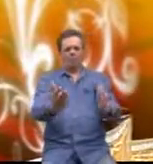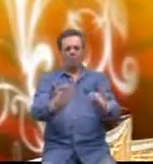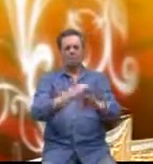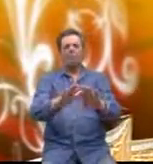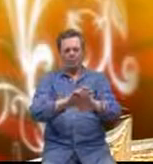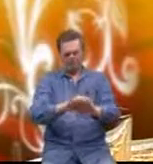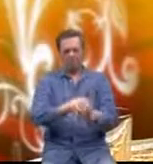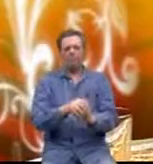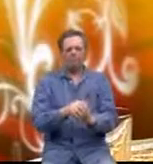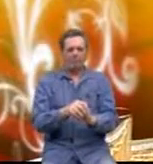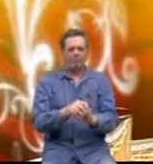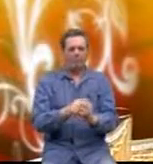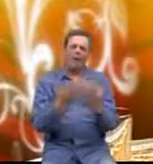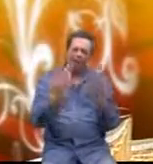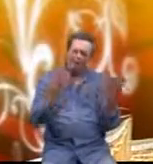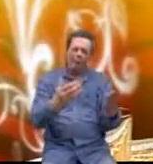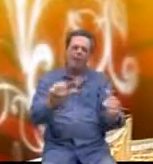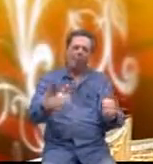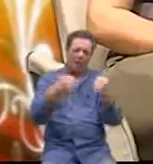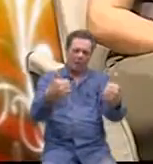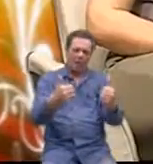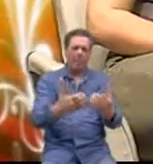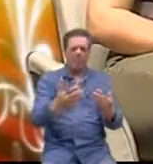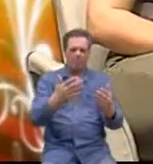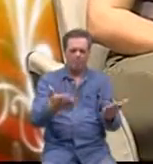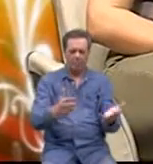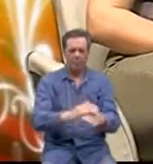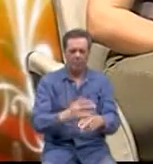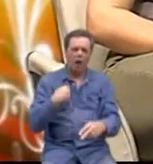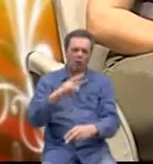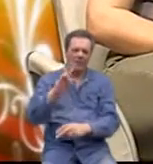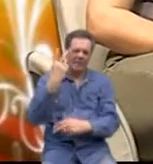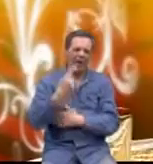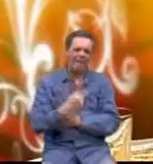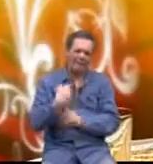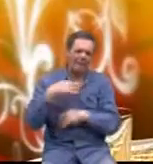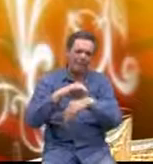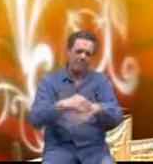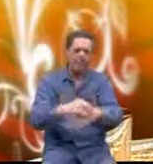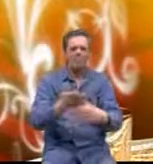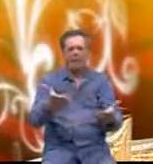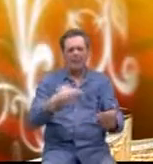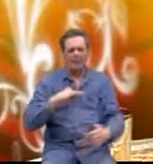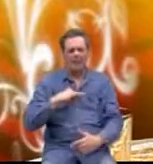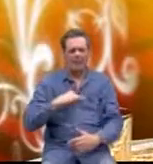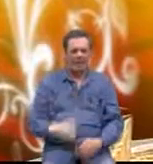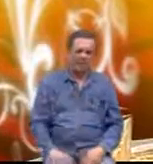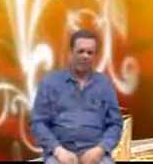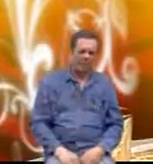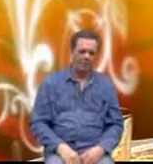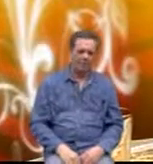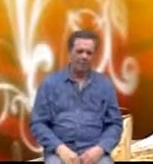životu. Evo, hvala vam lijepo još jedan put. Hvala poštovanje. Vam. Ja ću vas pozvati povremeno da vas pratim jer ste mi jako interesantni. Hvala